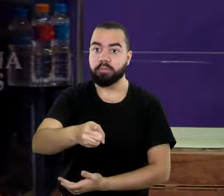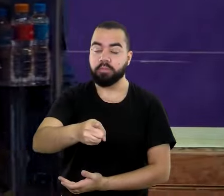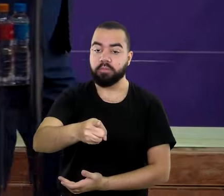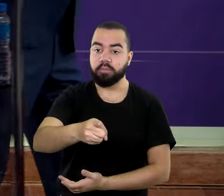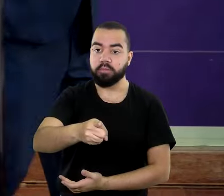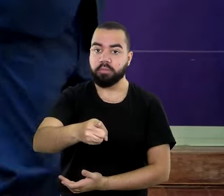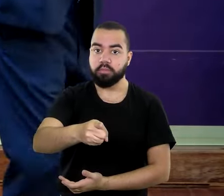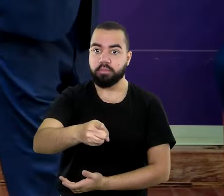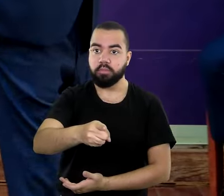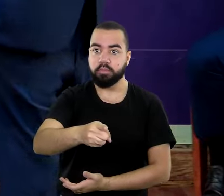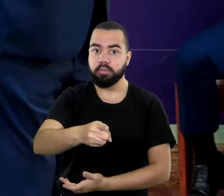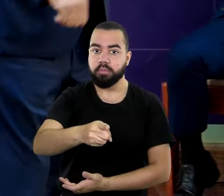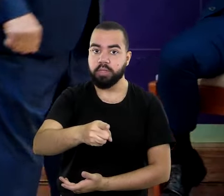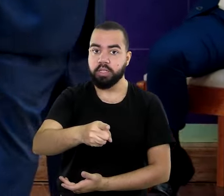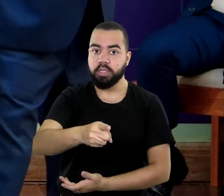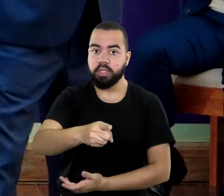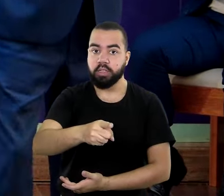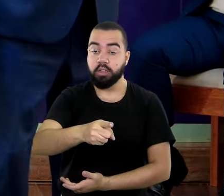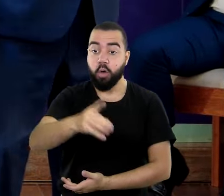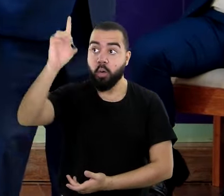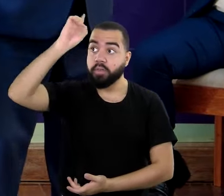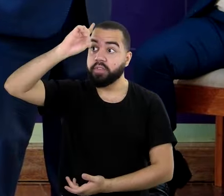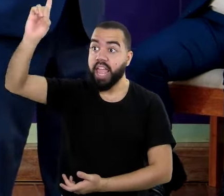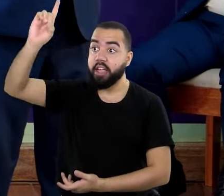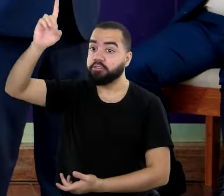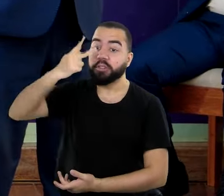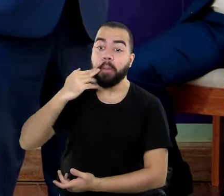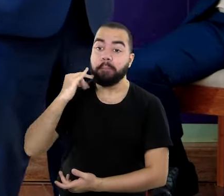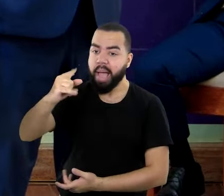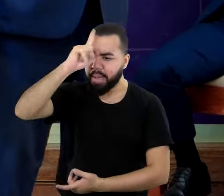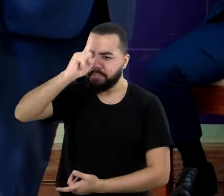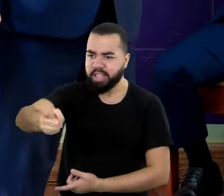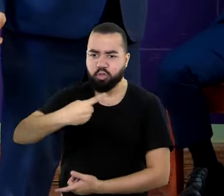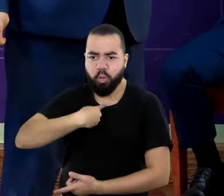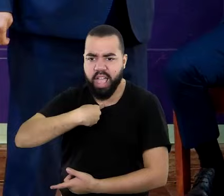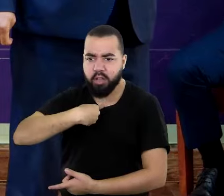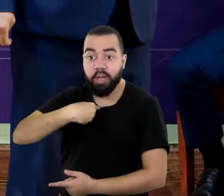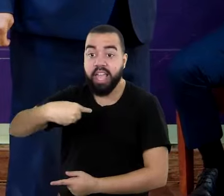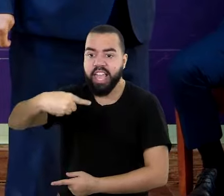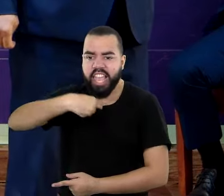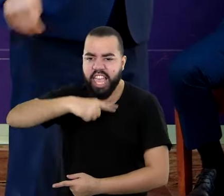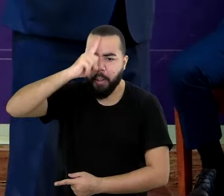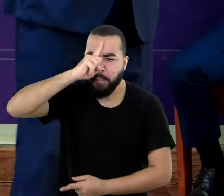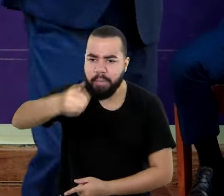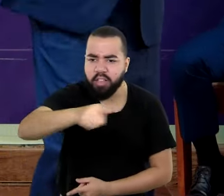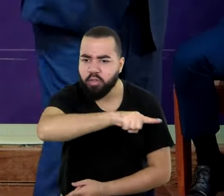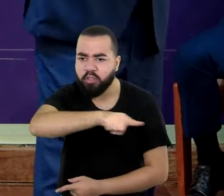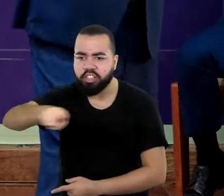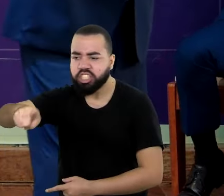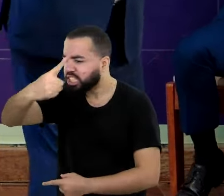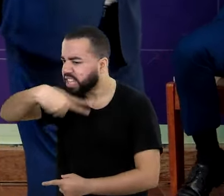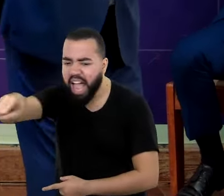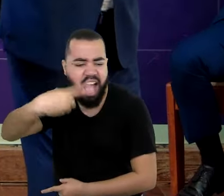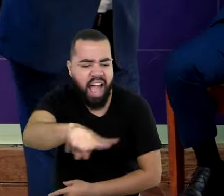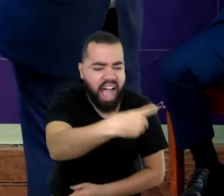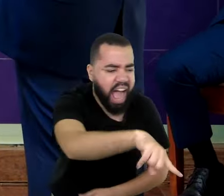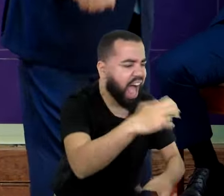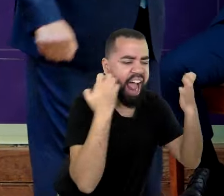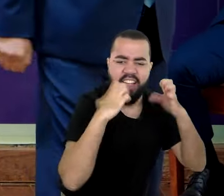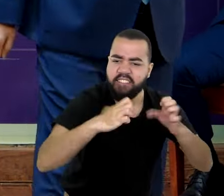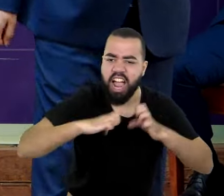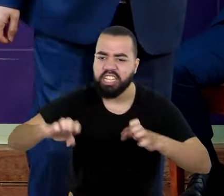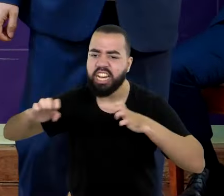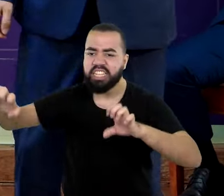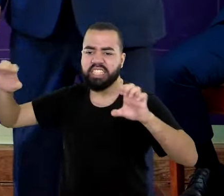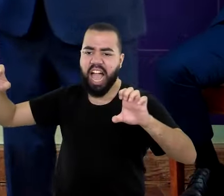같이 나도 너희를 보내노라. Como Pai me enviou, eu também vos envio. 너희는 가서 모든 족속을 제자로